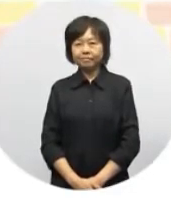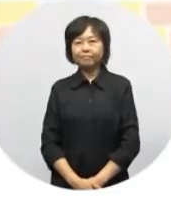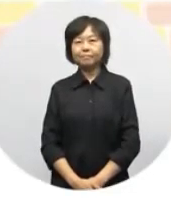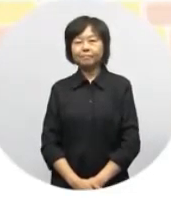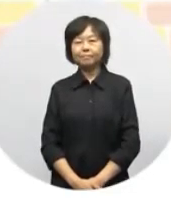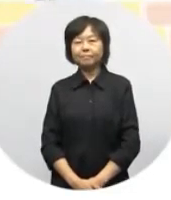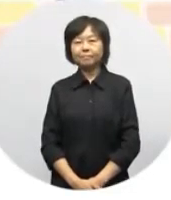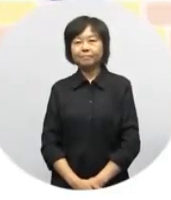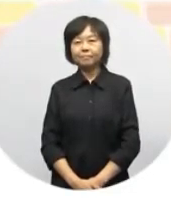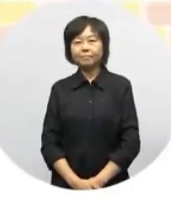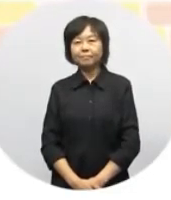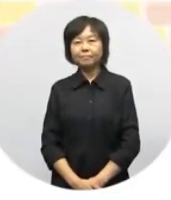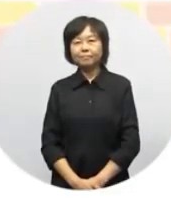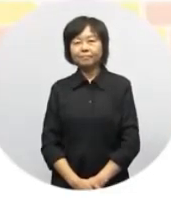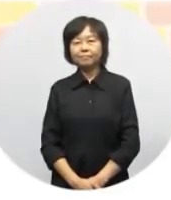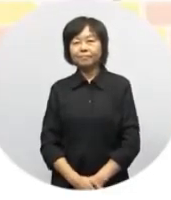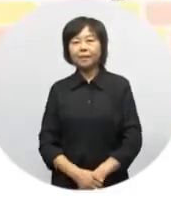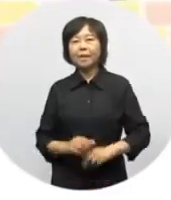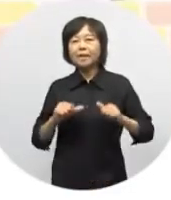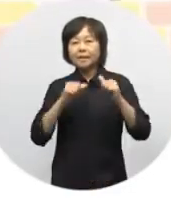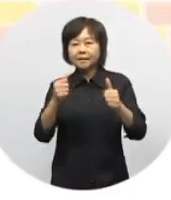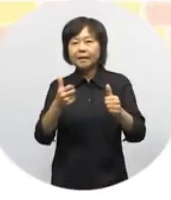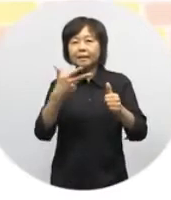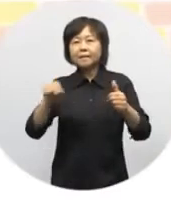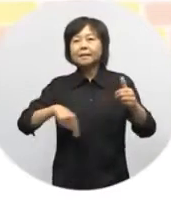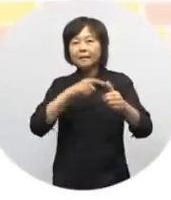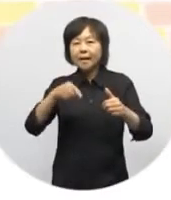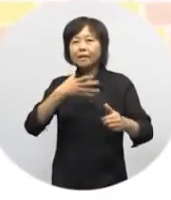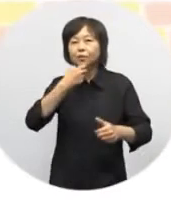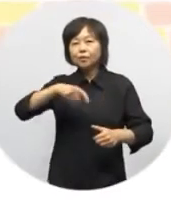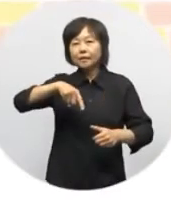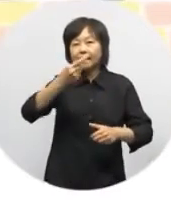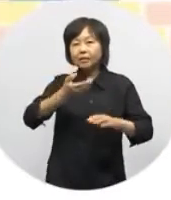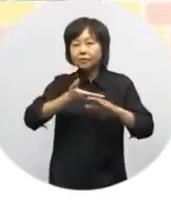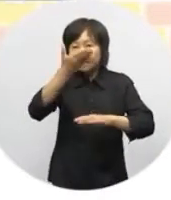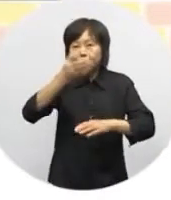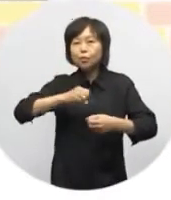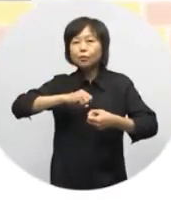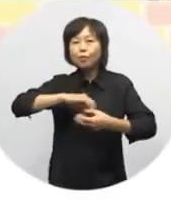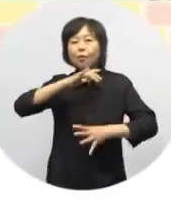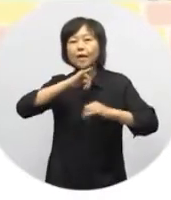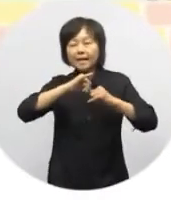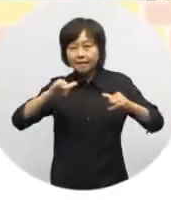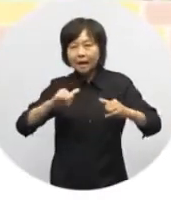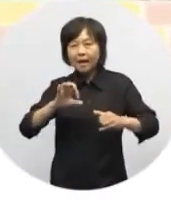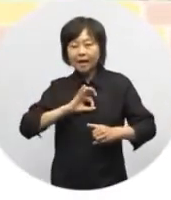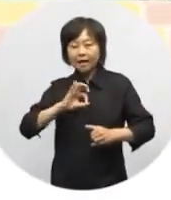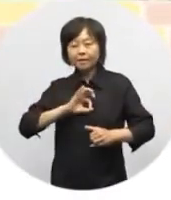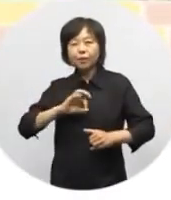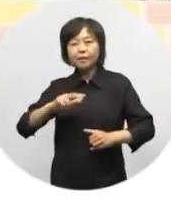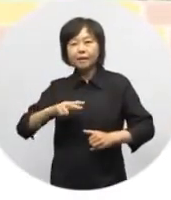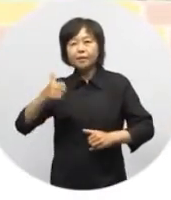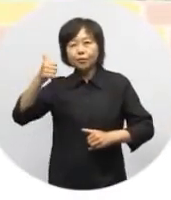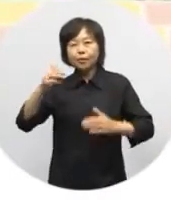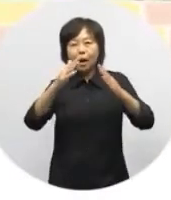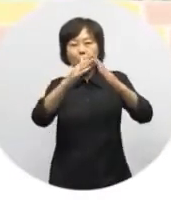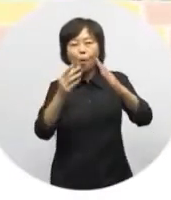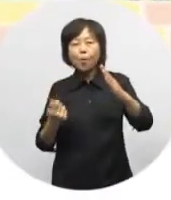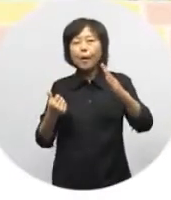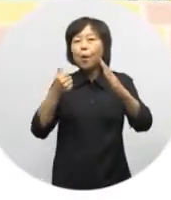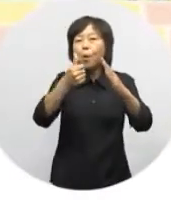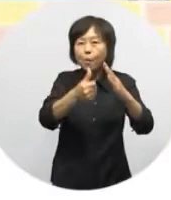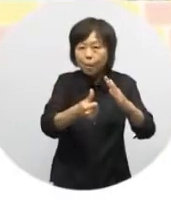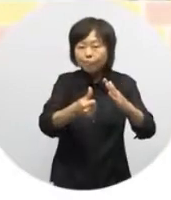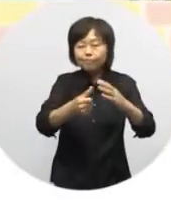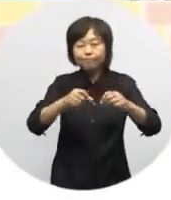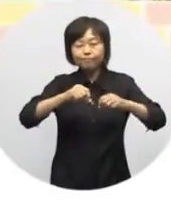続いては、茅ヶ崎市内の100歳以上の高齢者を服部市長が表敬訪問、